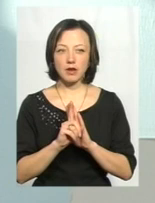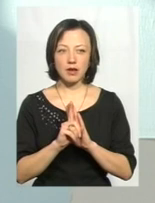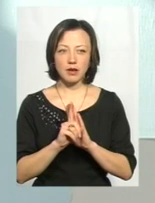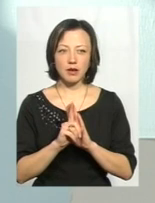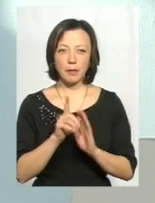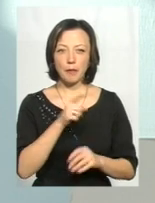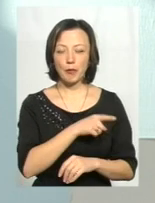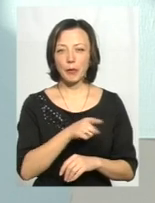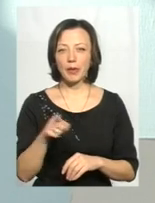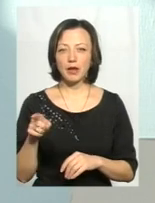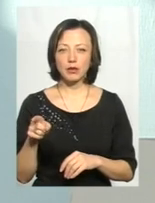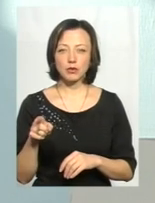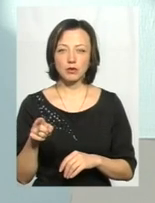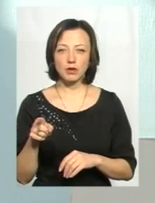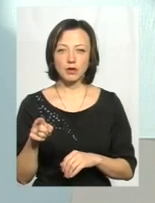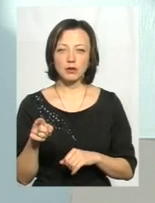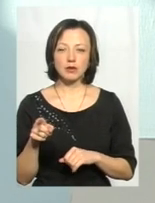коли період такий вже,